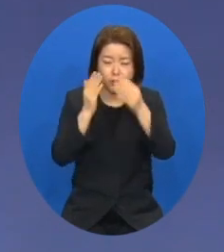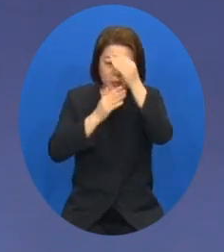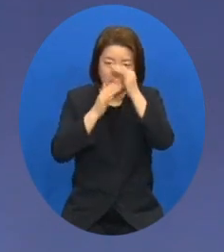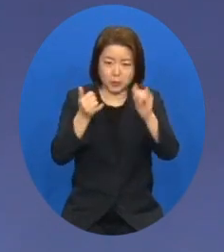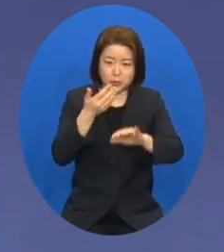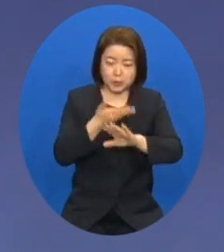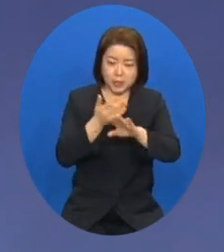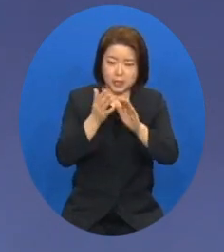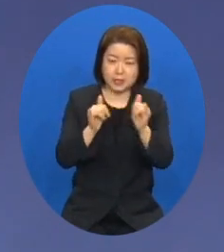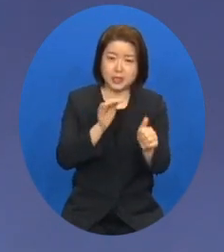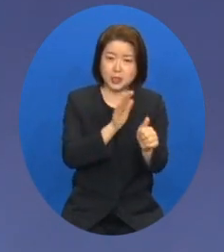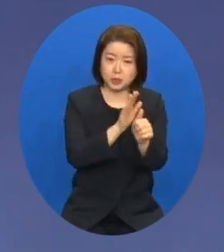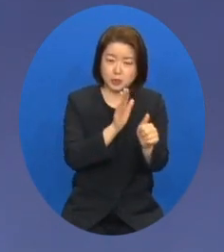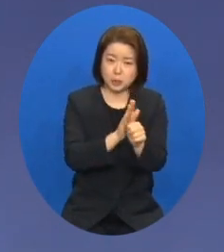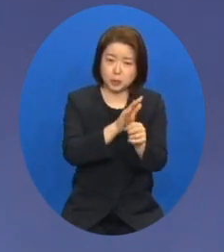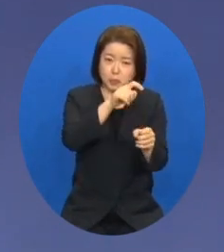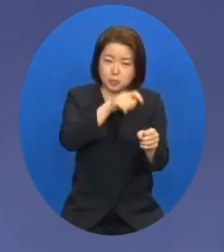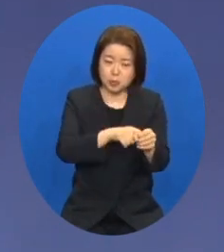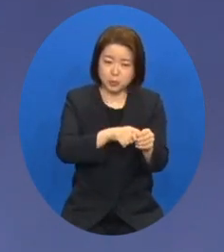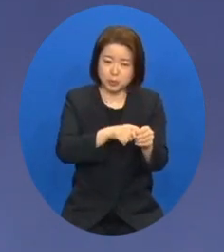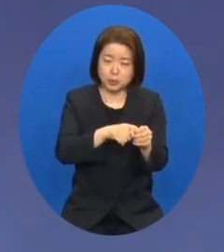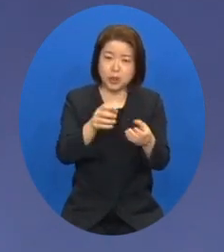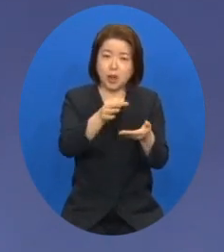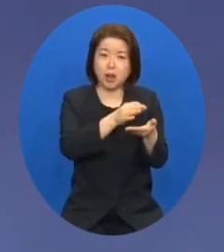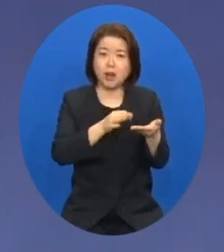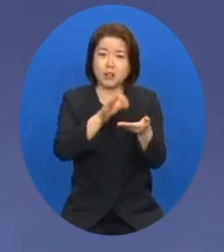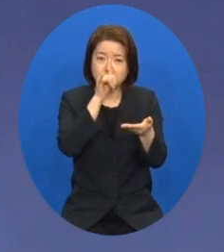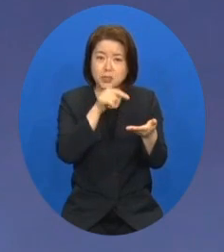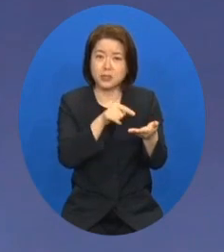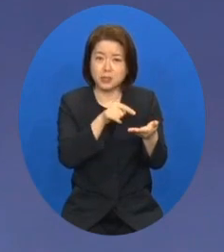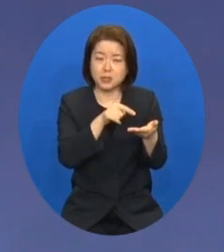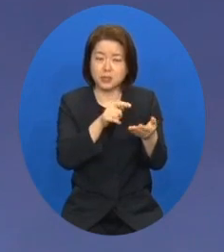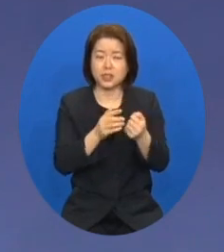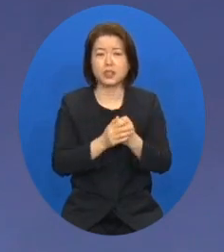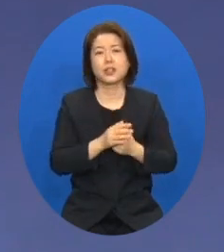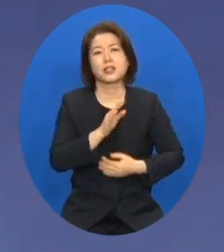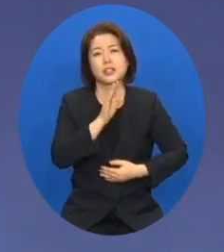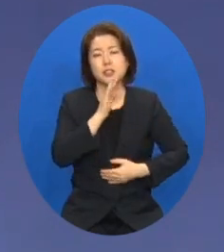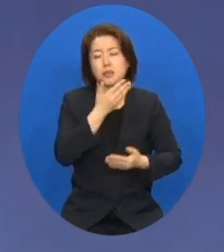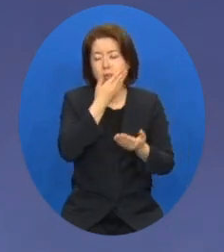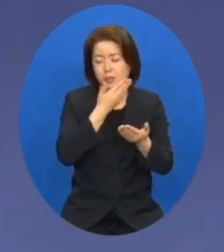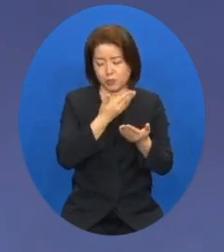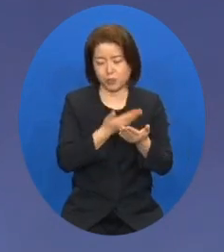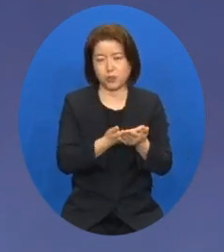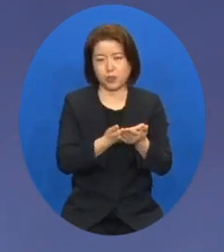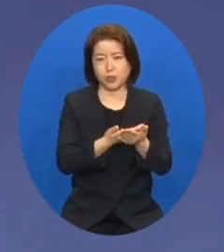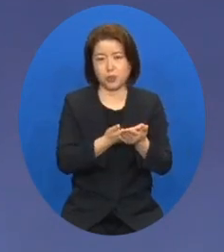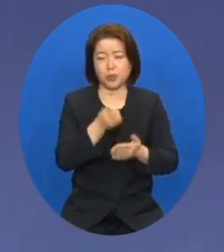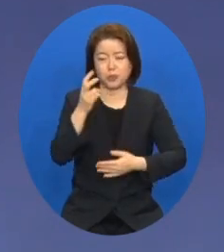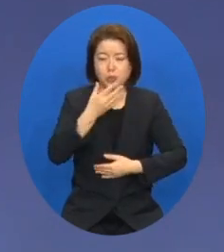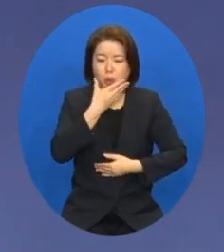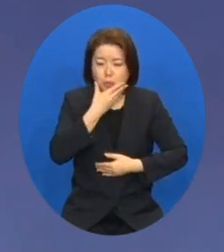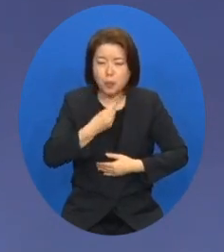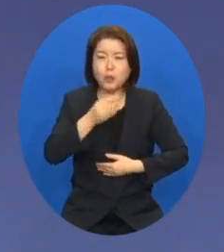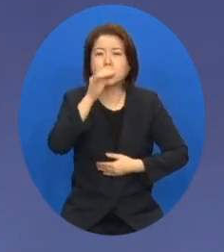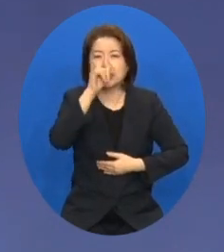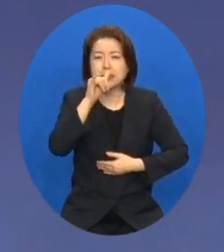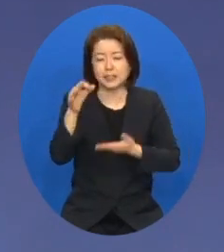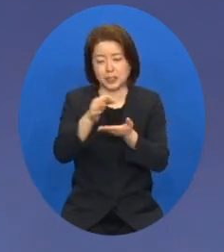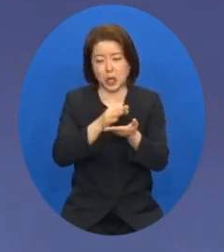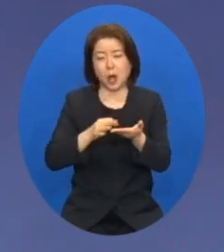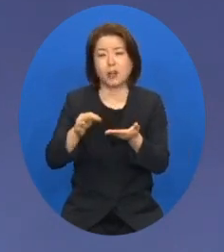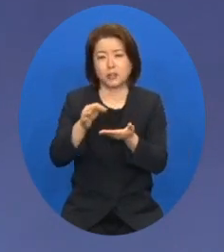사람을 돕기 위한 헌금 이 있는데 이 홍 금이 참 귀하고 또 보기 있는 헌금